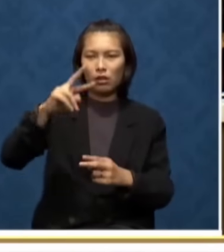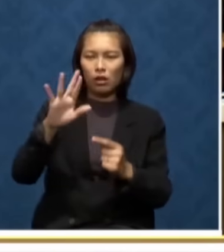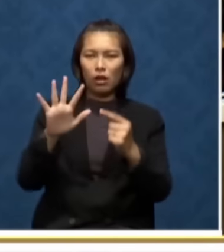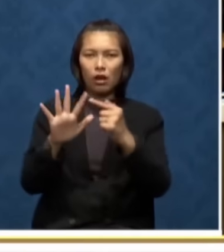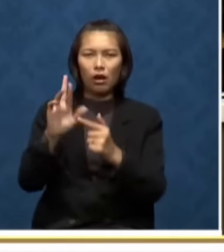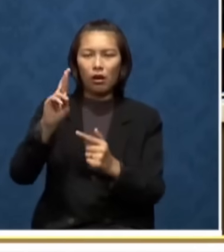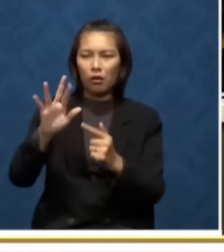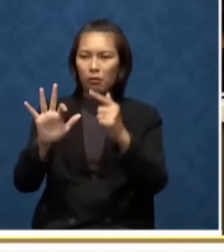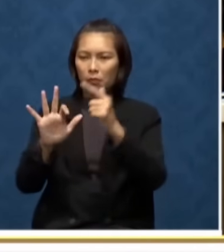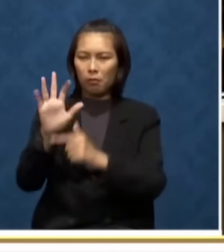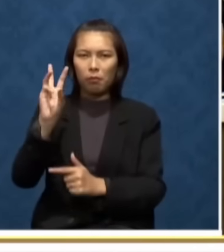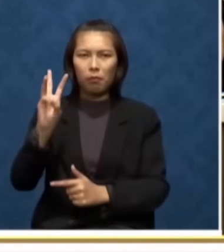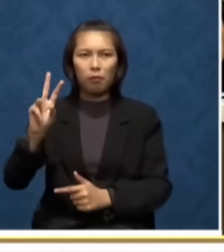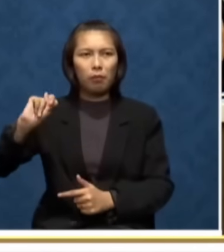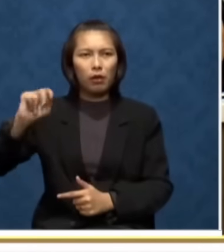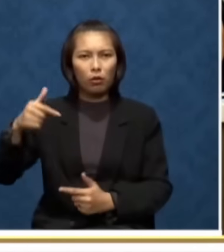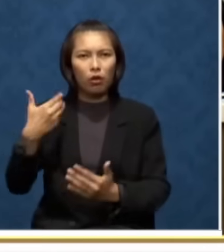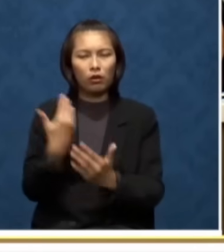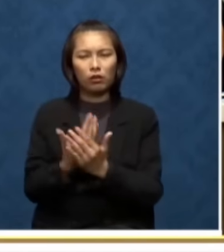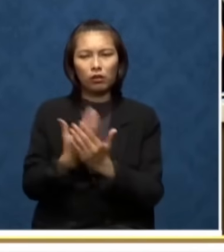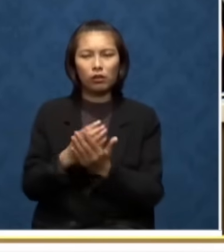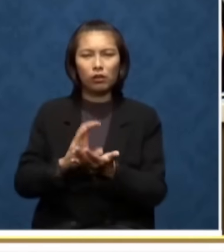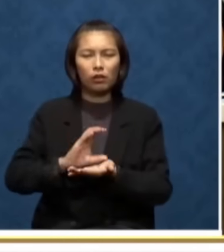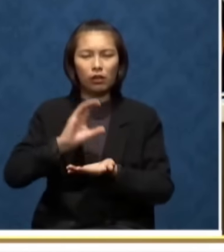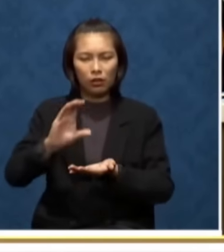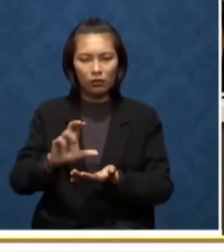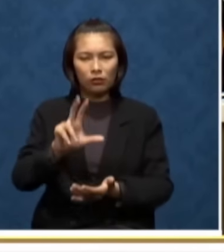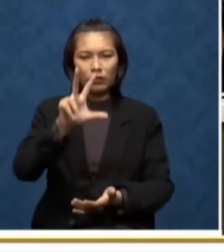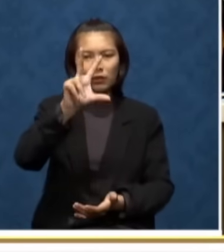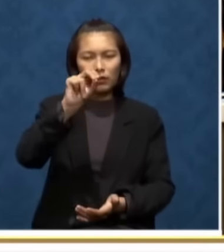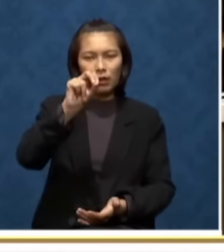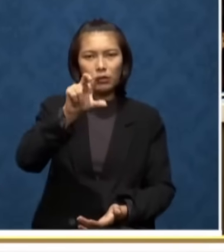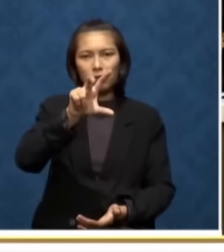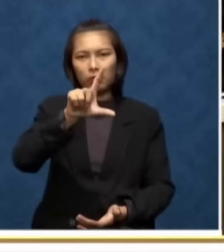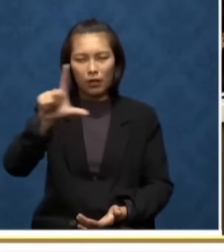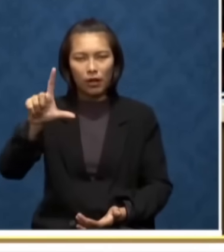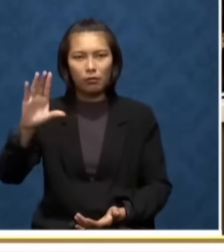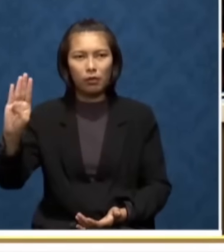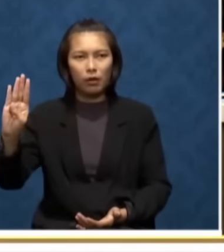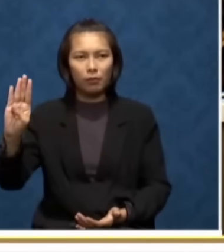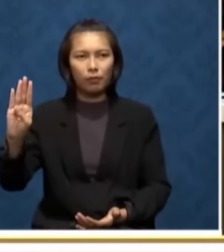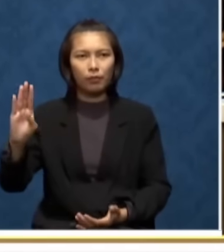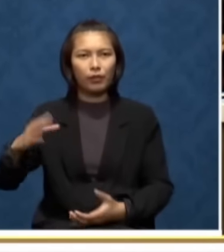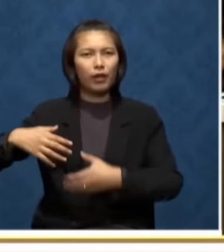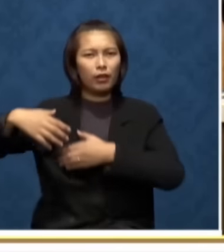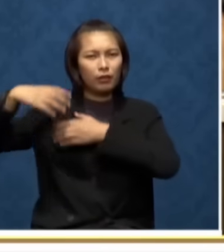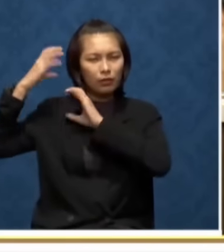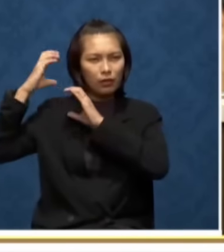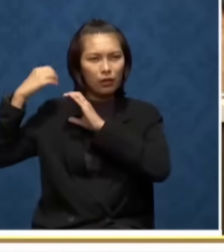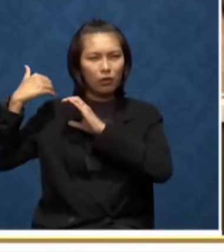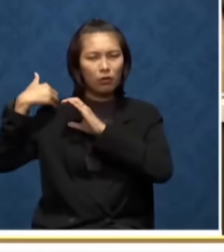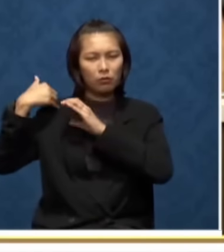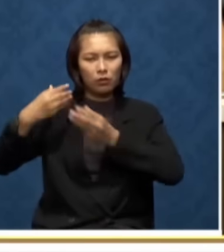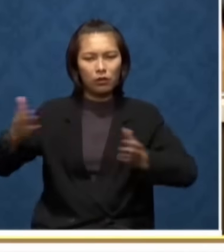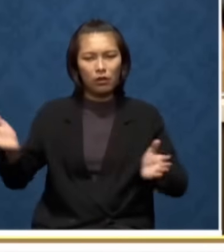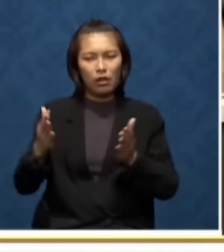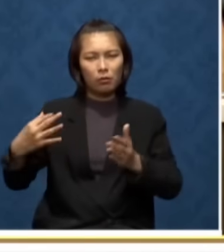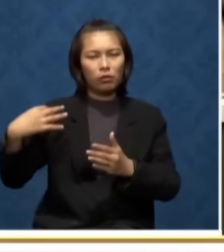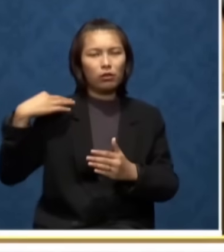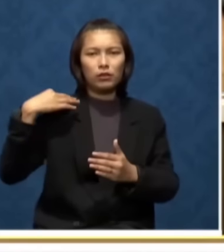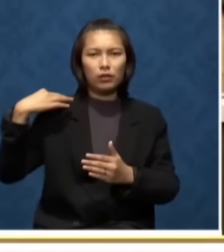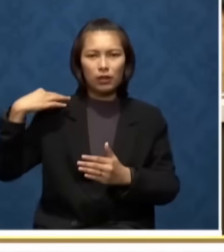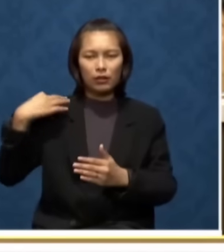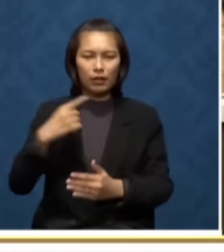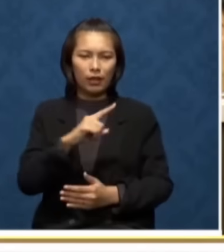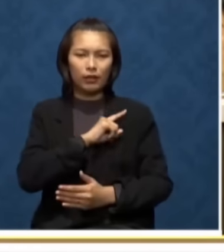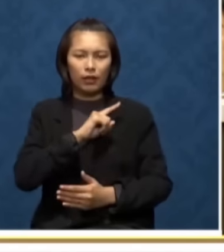ทรงธรรมได้งบประมาณ 30ล้านบาทละครส่งเสริมจิตอาสาและหน้าที่